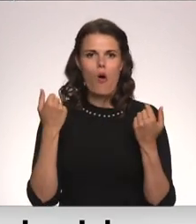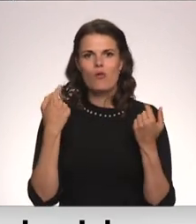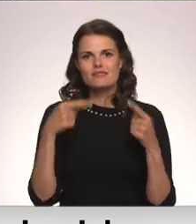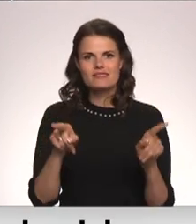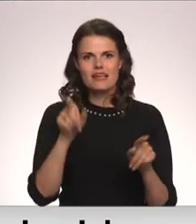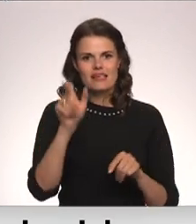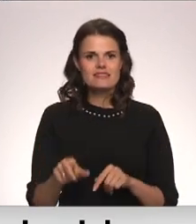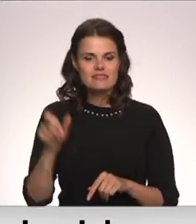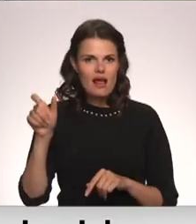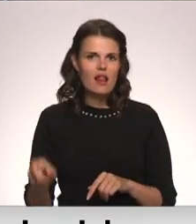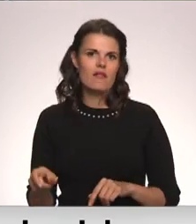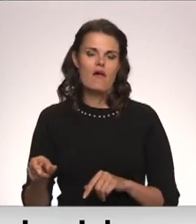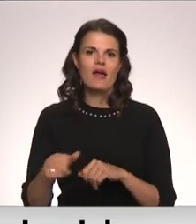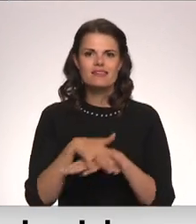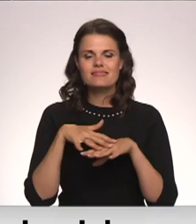nekāda